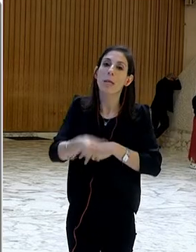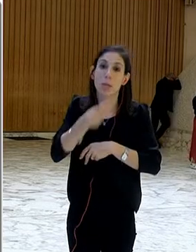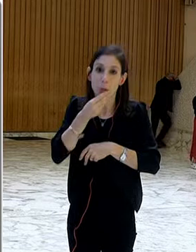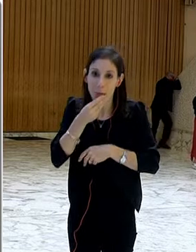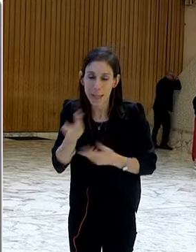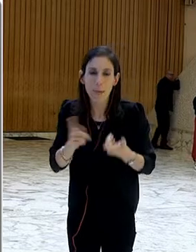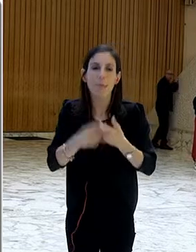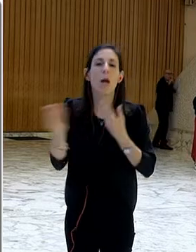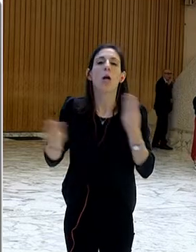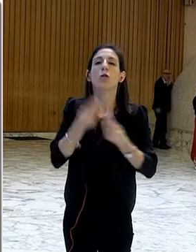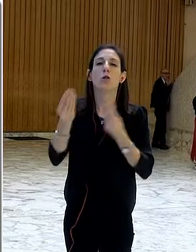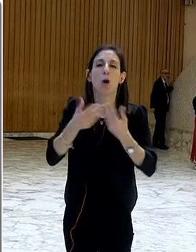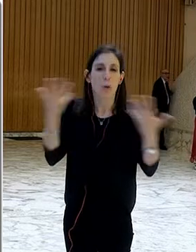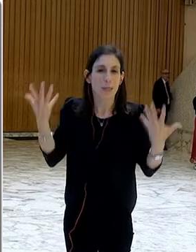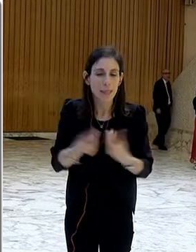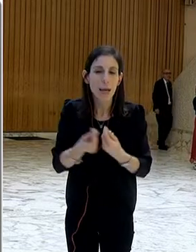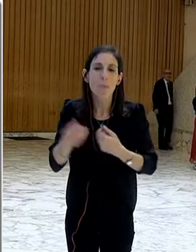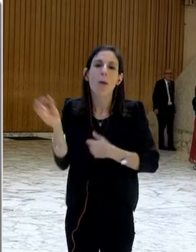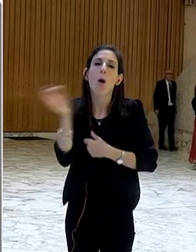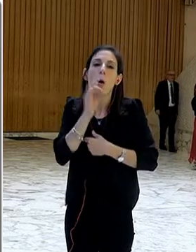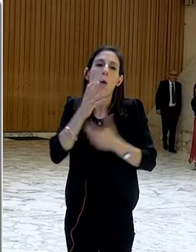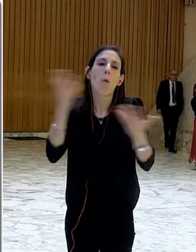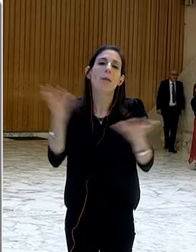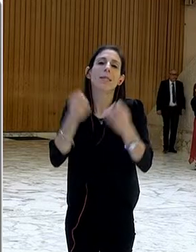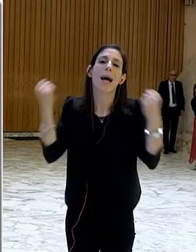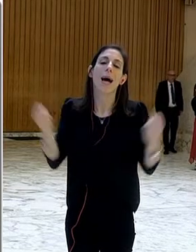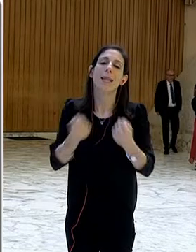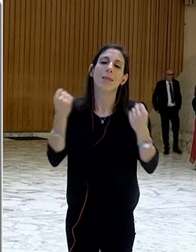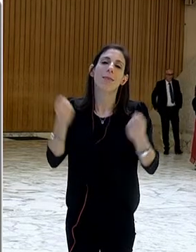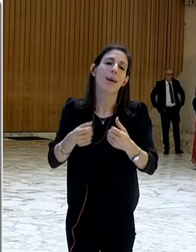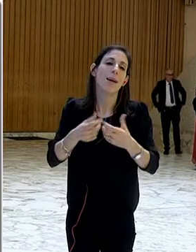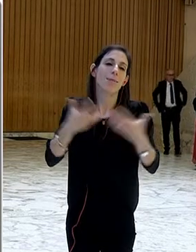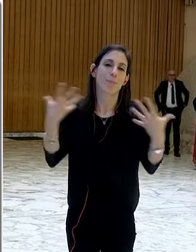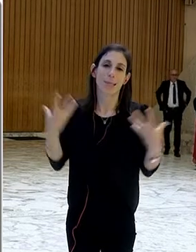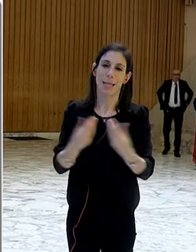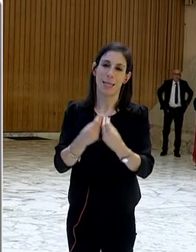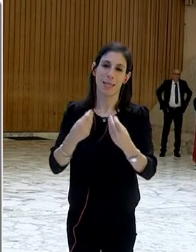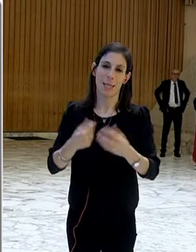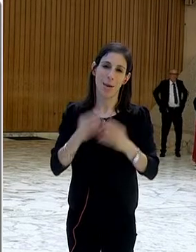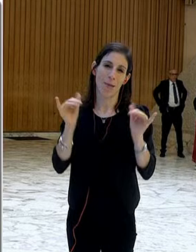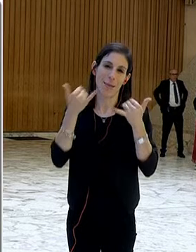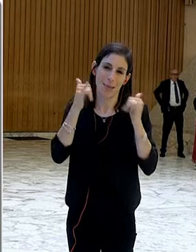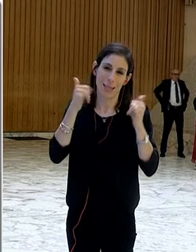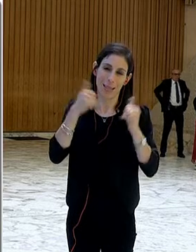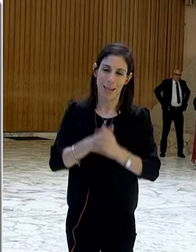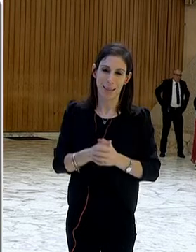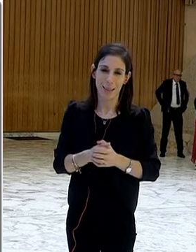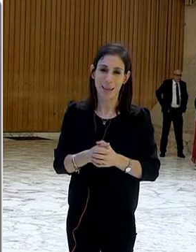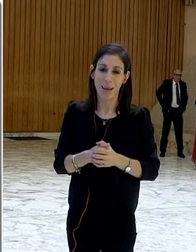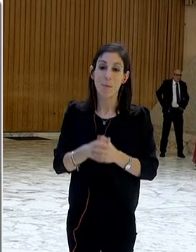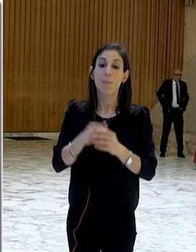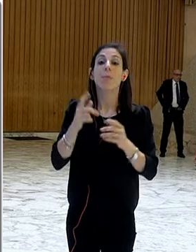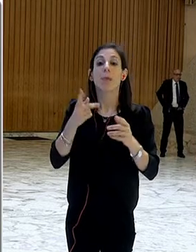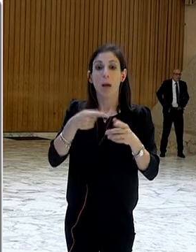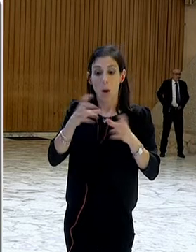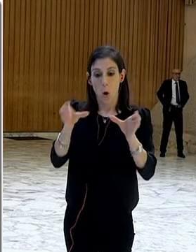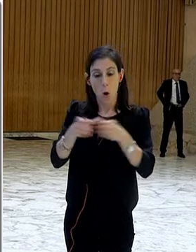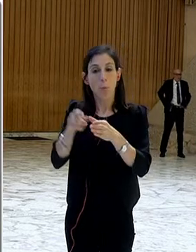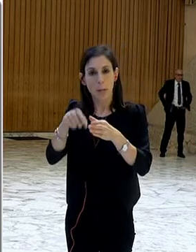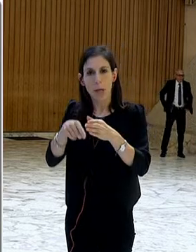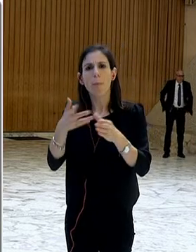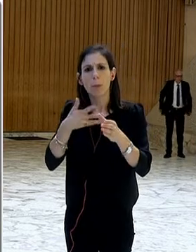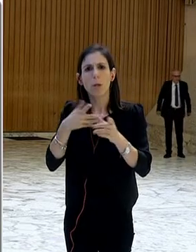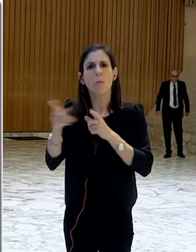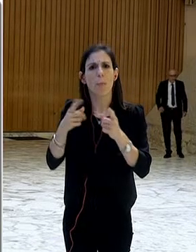société ou de n'importe quelle activité récréative. En plus de ces rencontres, les communautés vivent des moments forts durant